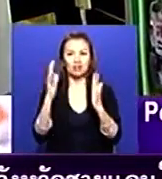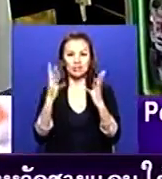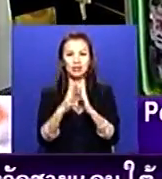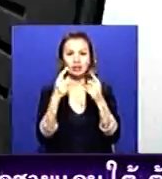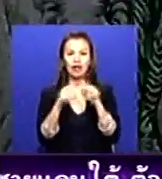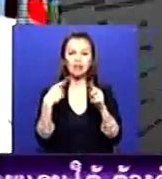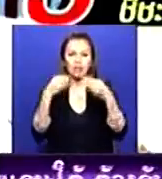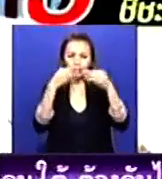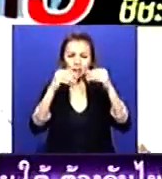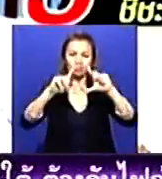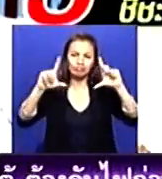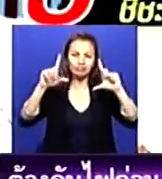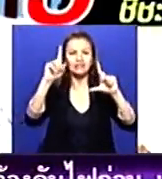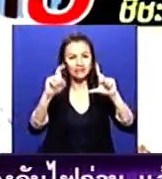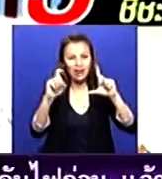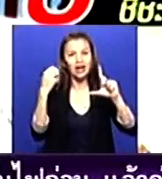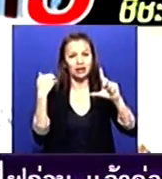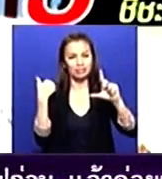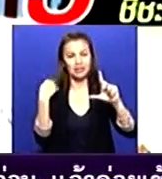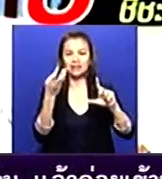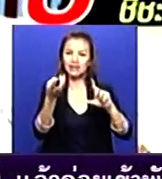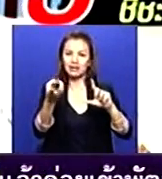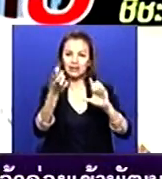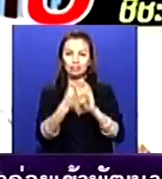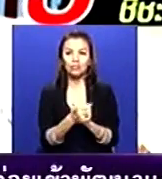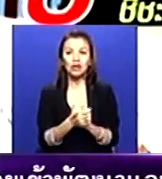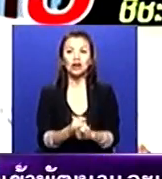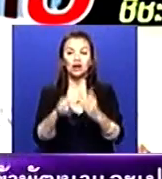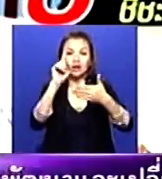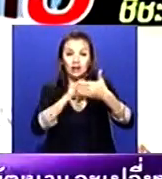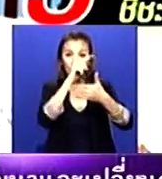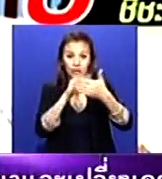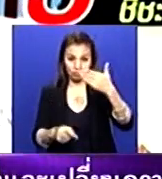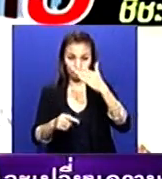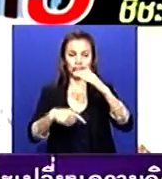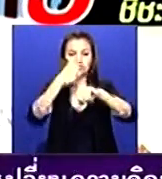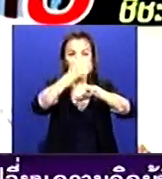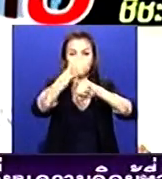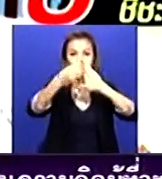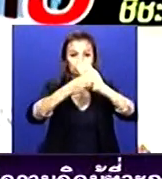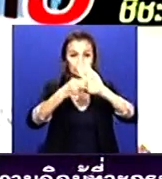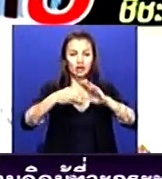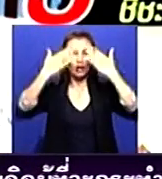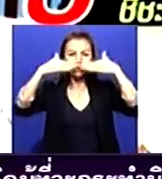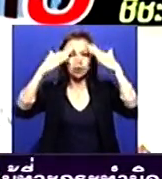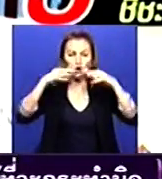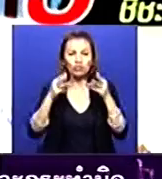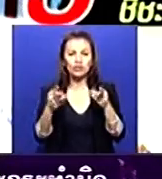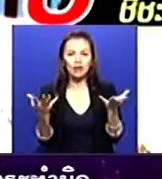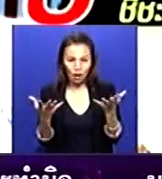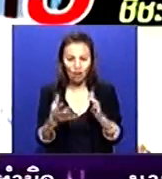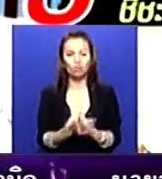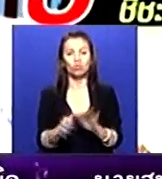ค่ะคุณผู้ชมคะในการเลือกตั้งผู้ว่ากทม.ครั้งนี้นะคะผู้พิการทางสายตาก็ถือว่ามีส่วนสำคั